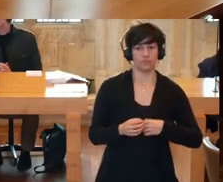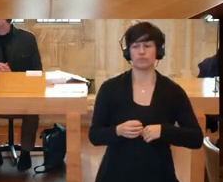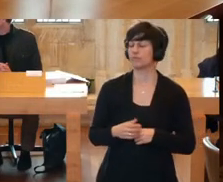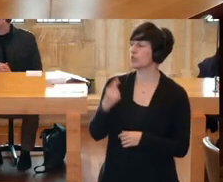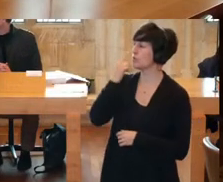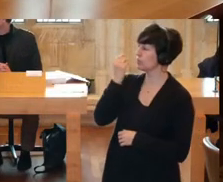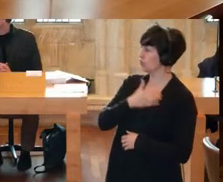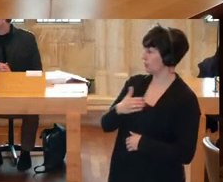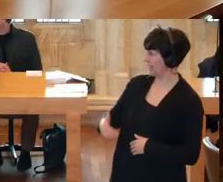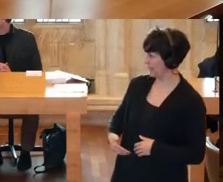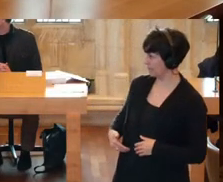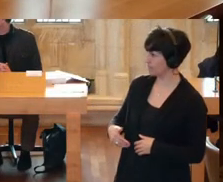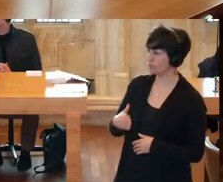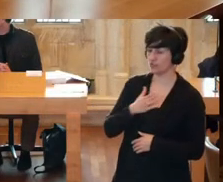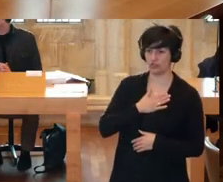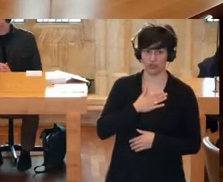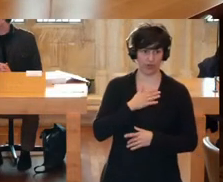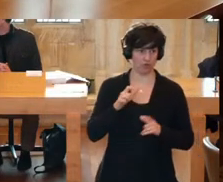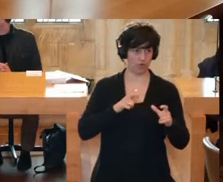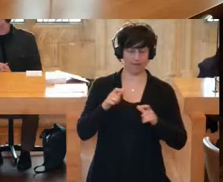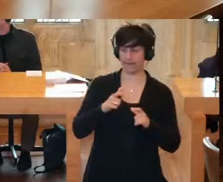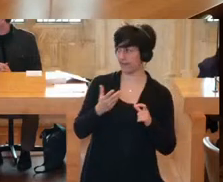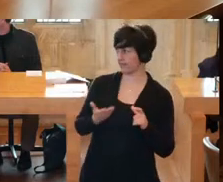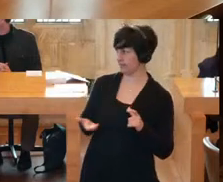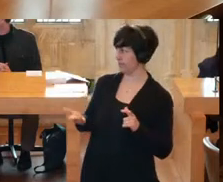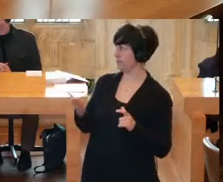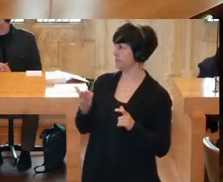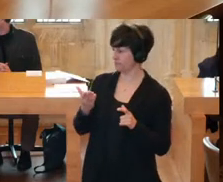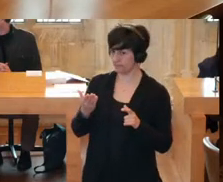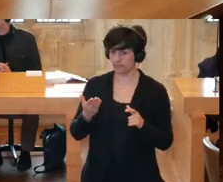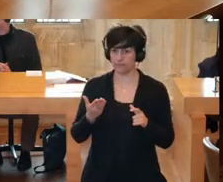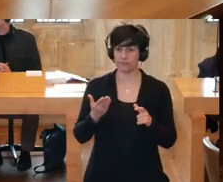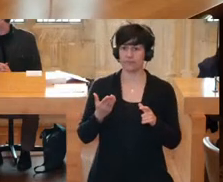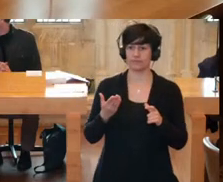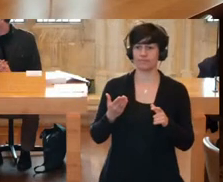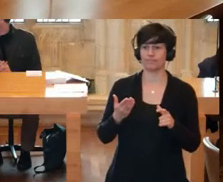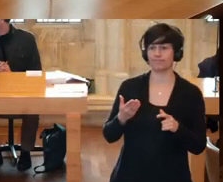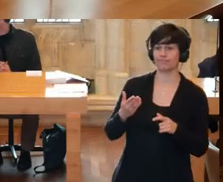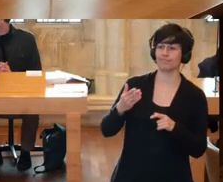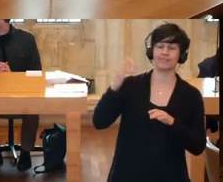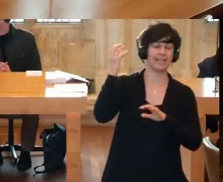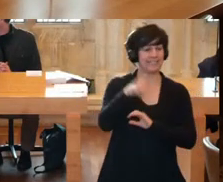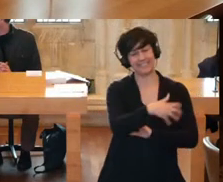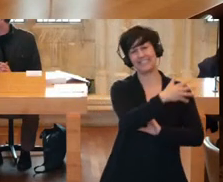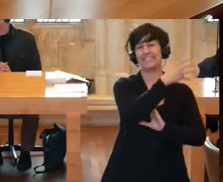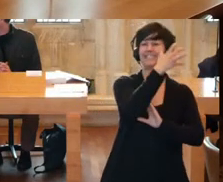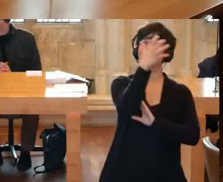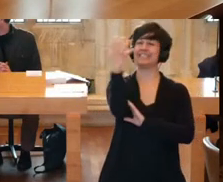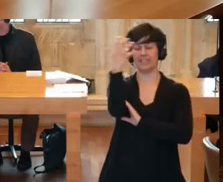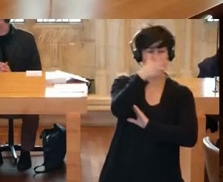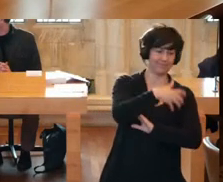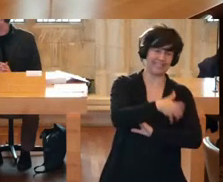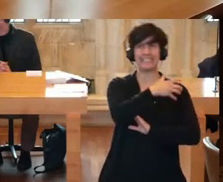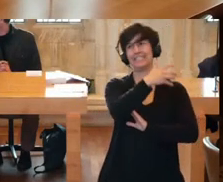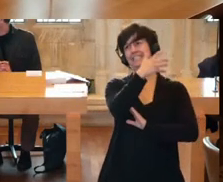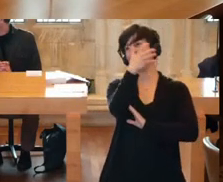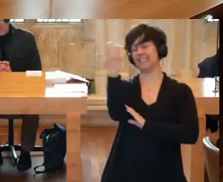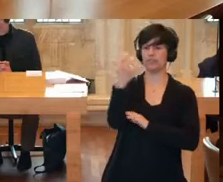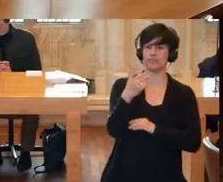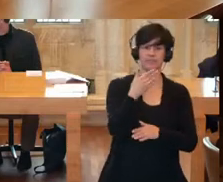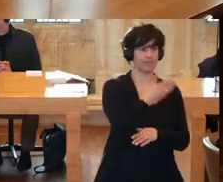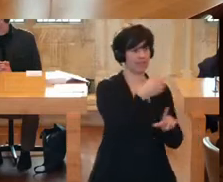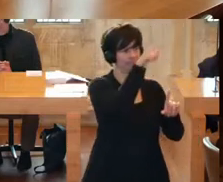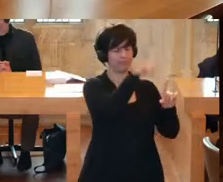Monsieur le maire, chers collègues, Here comes the sun, chanté Pop the Fish. Aussi, en ce